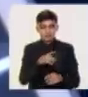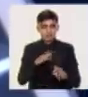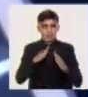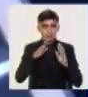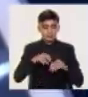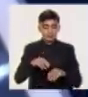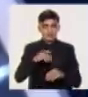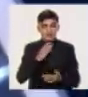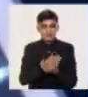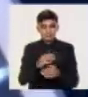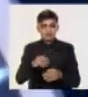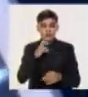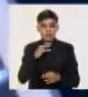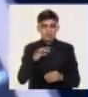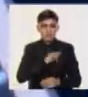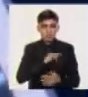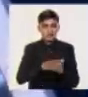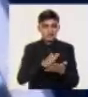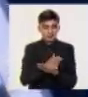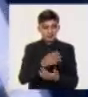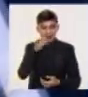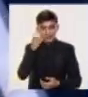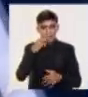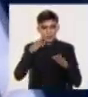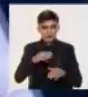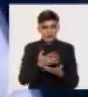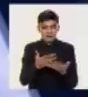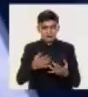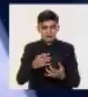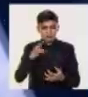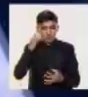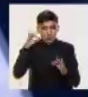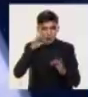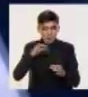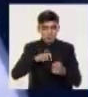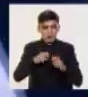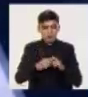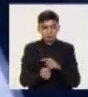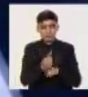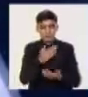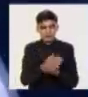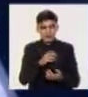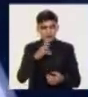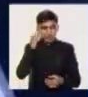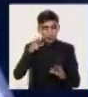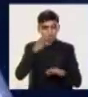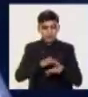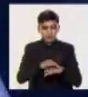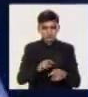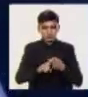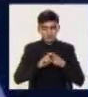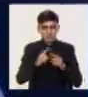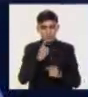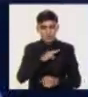А большая часть жителей Италии стала испытывать психологические проблемы. В этой стране число заразившихся приблизилось к